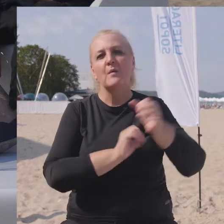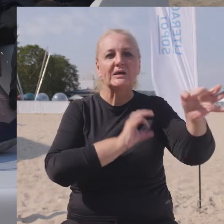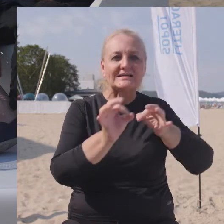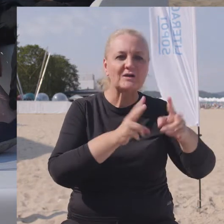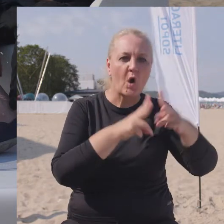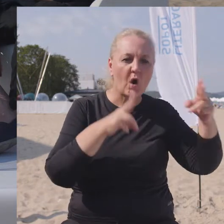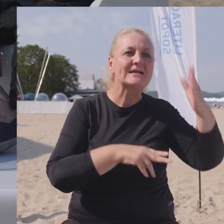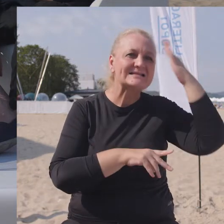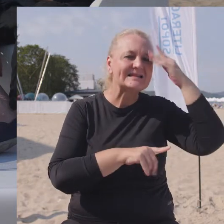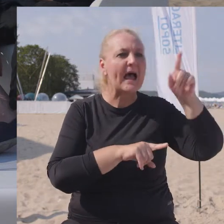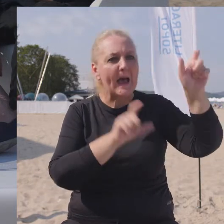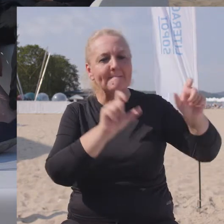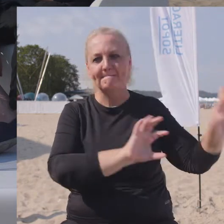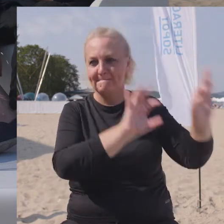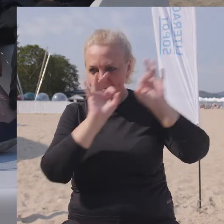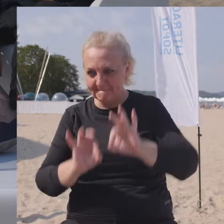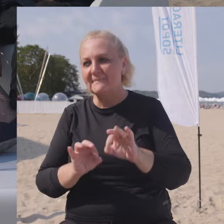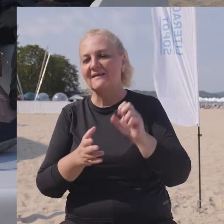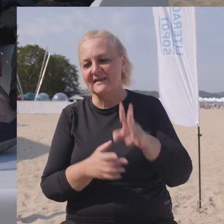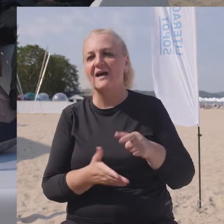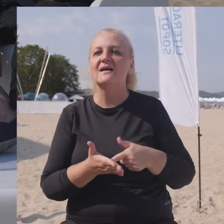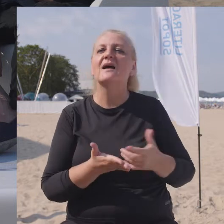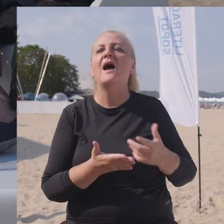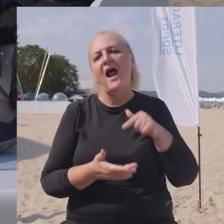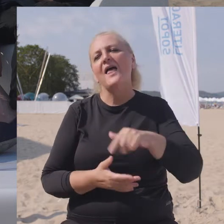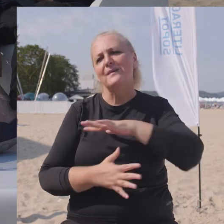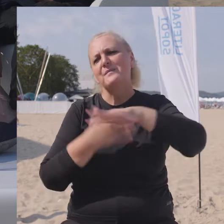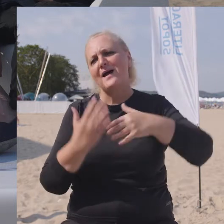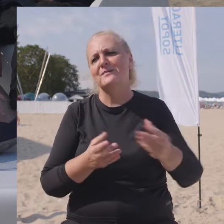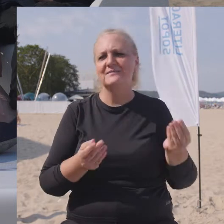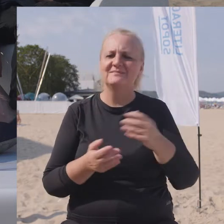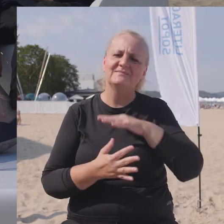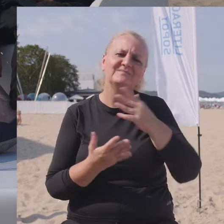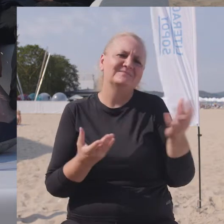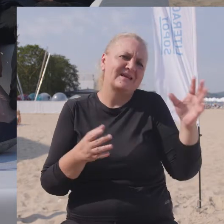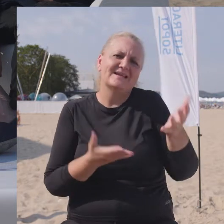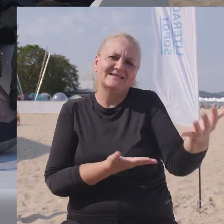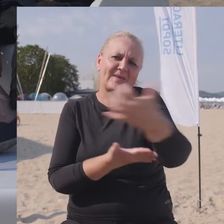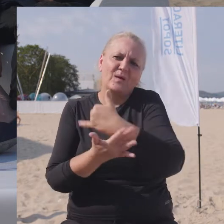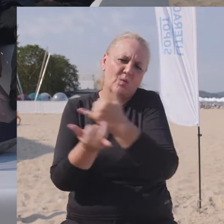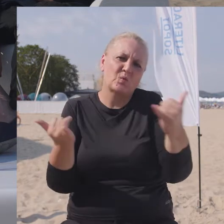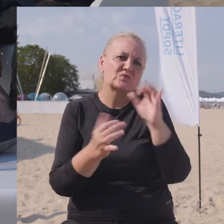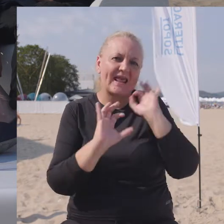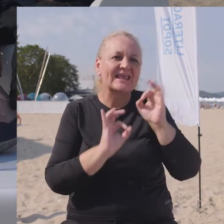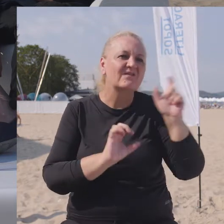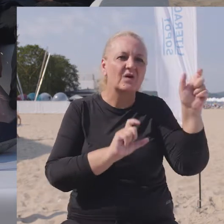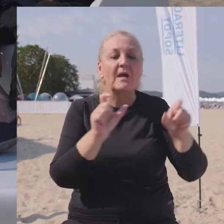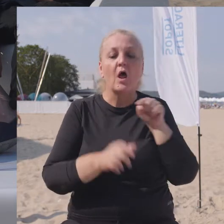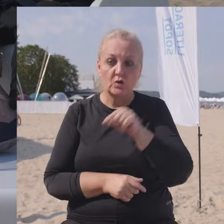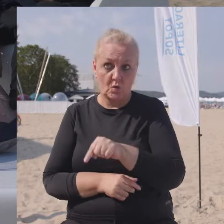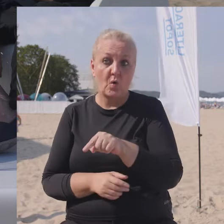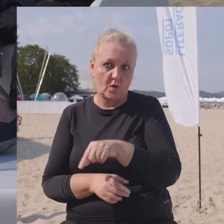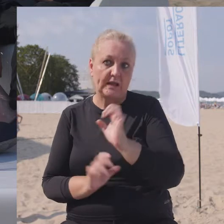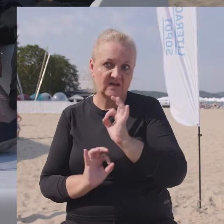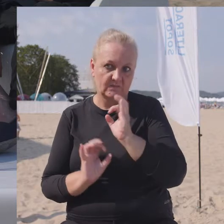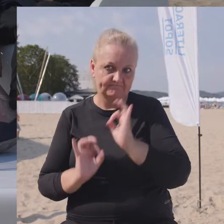też osoba, które znam bezpośrednio. No i oczywiście są zbieraniną różnego rodzaju mniej lub bardziej sprawdzonych informacji. Ta akurat jest